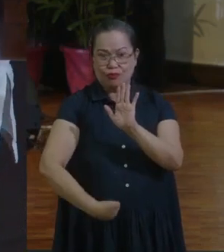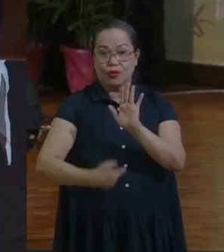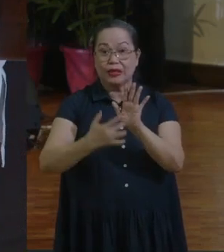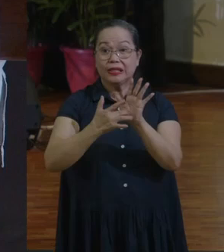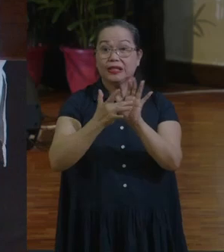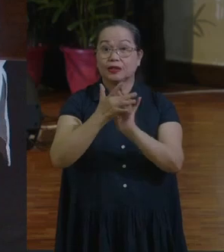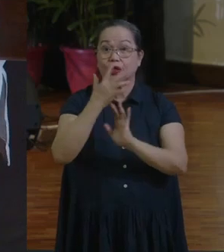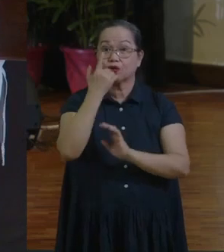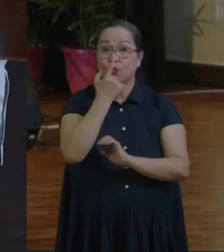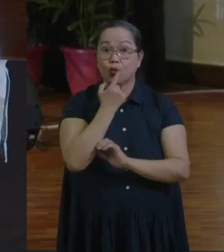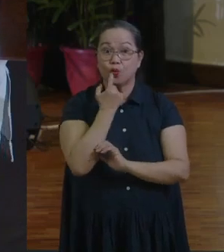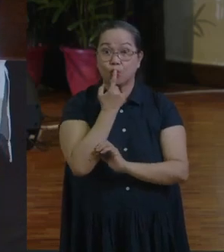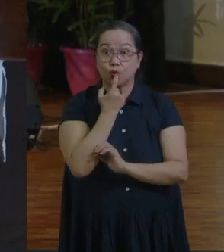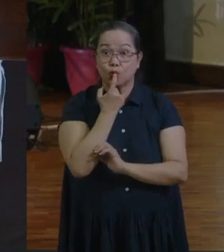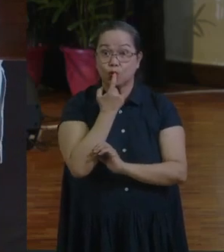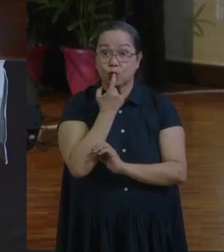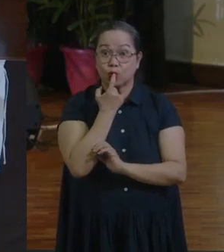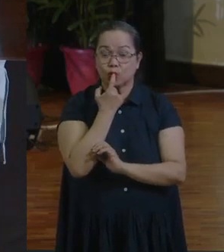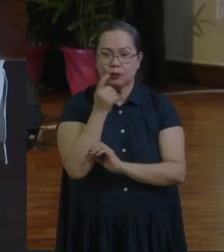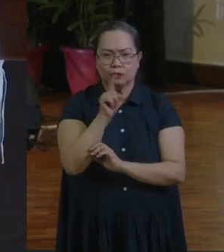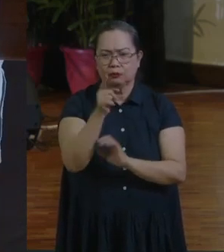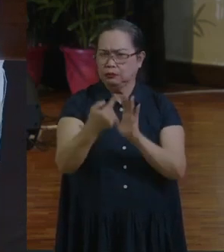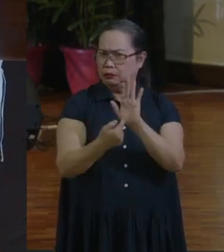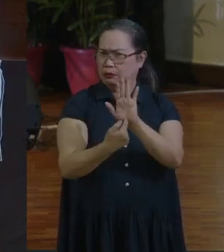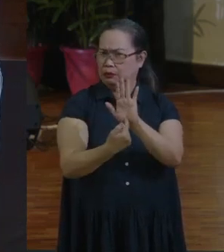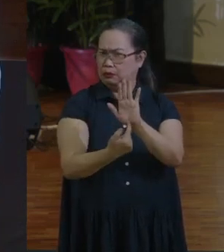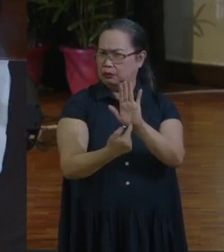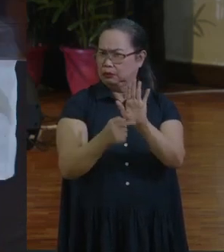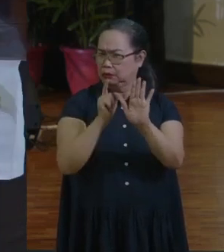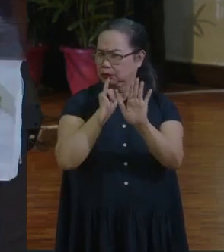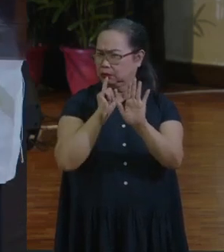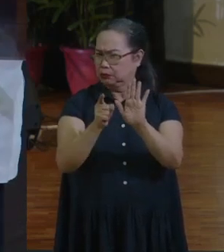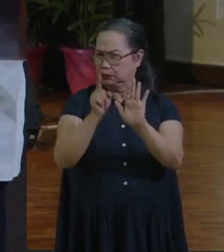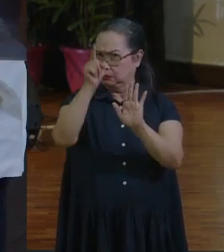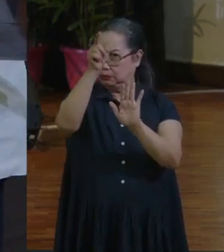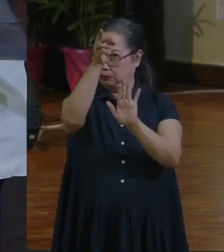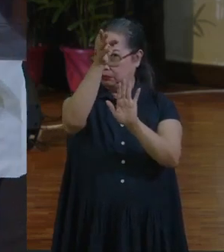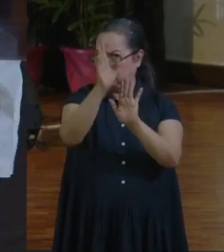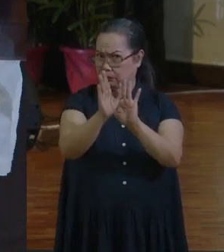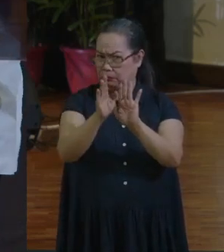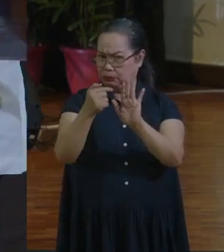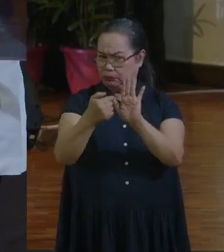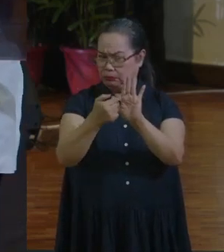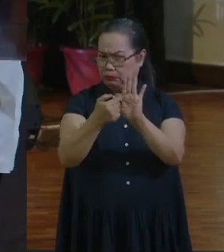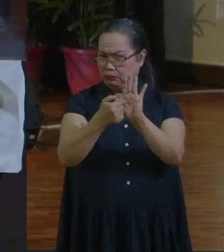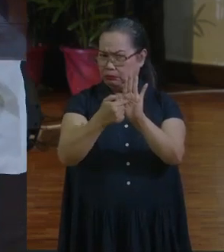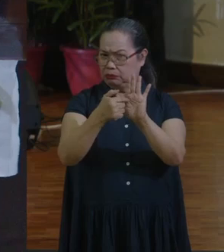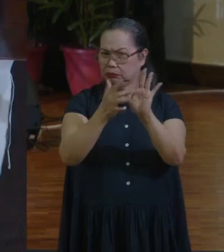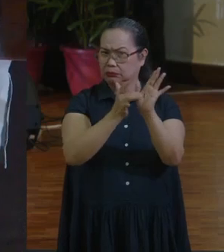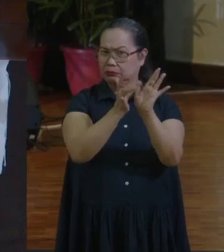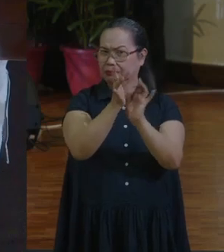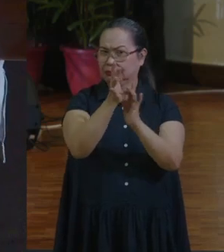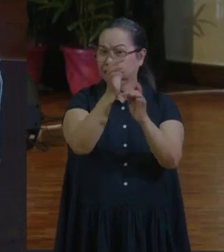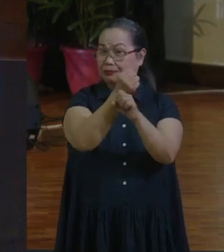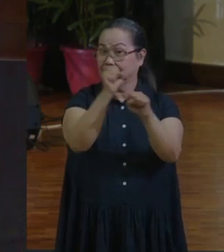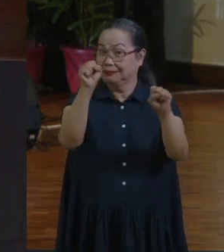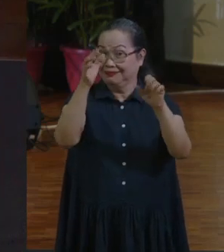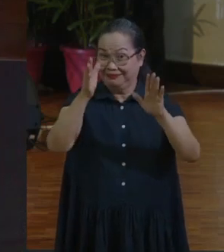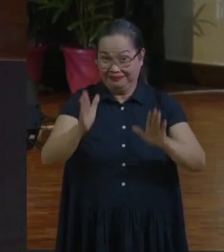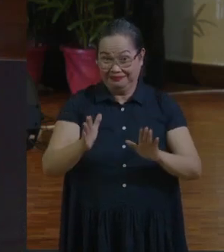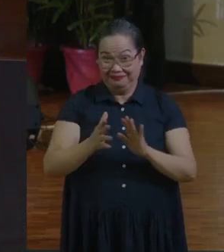Sino ba siya at ano ba ang patunay na siya nga ang Mesaya na ating